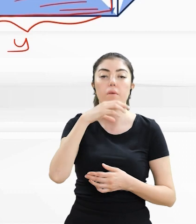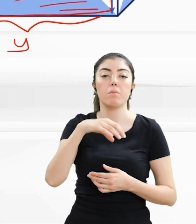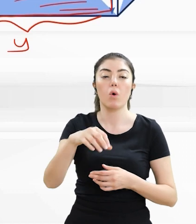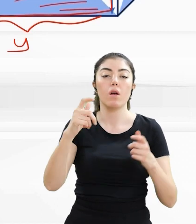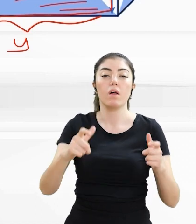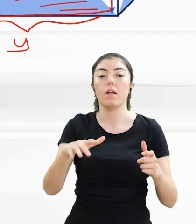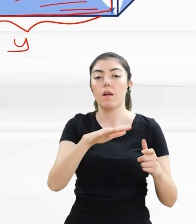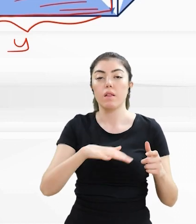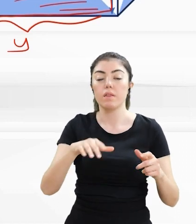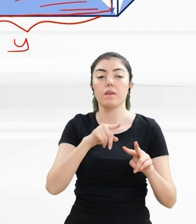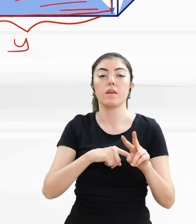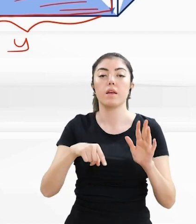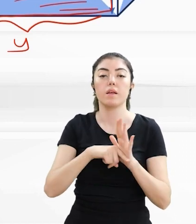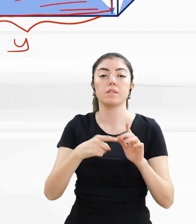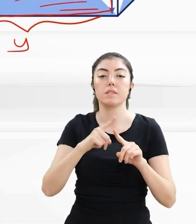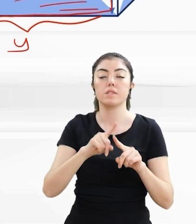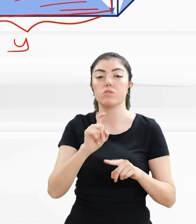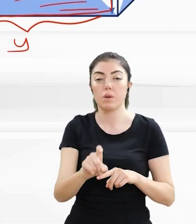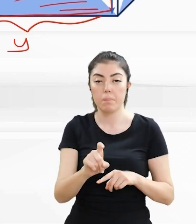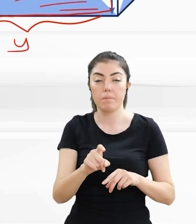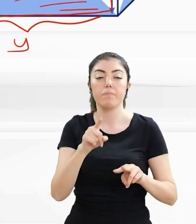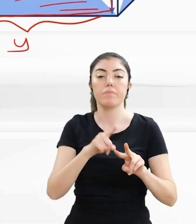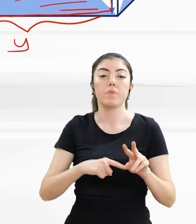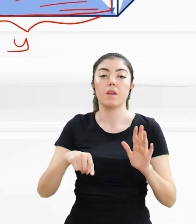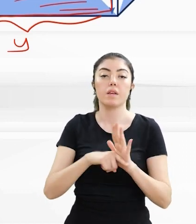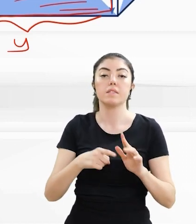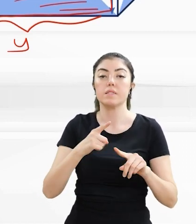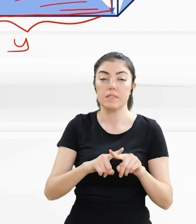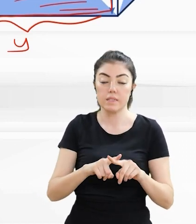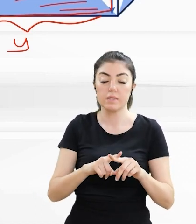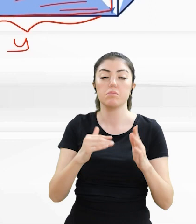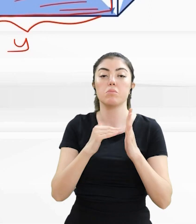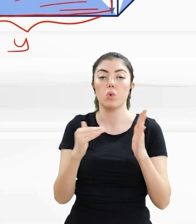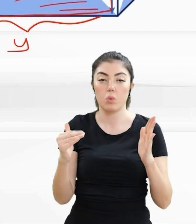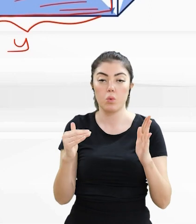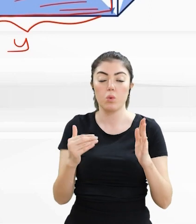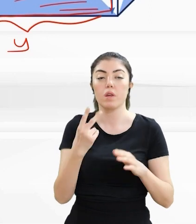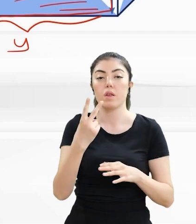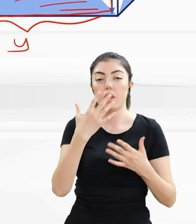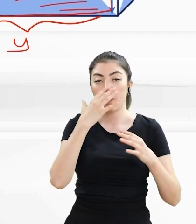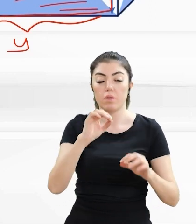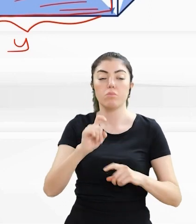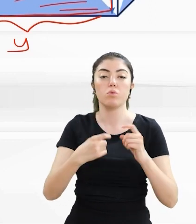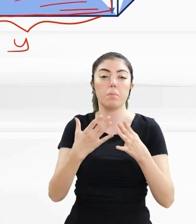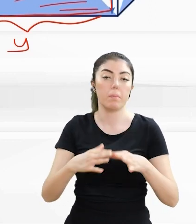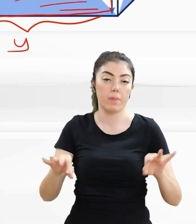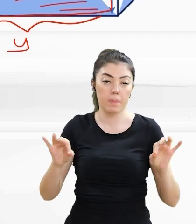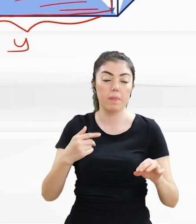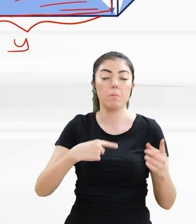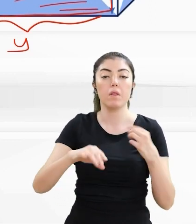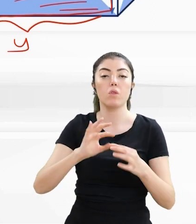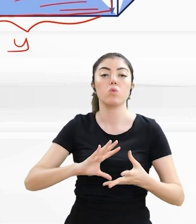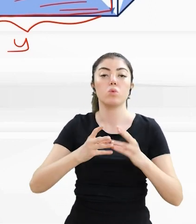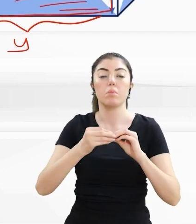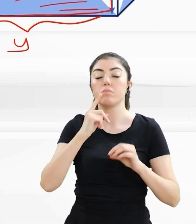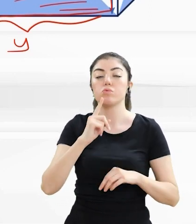mavi bölgenin alanı ye eksikse çarpı ye eksikse bölüm i bu içinde bulunmuş olacak